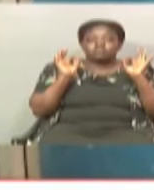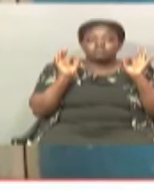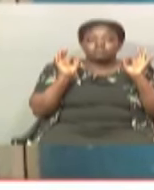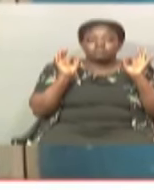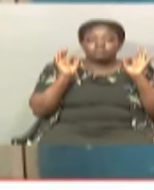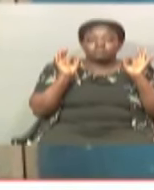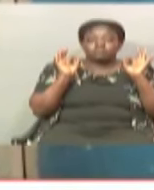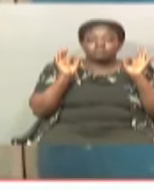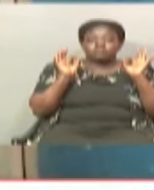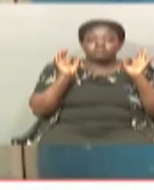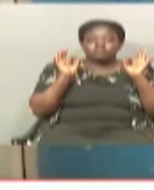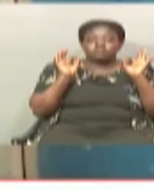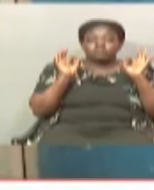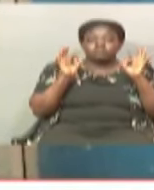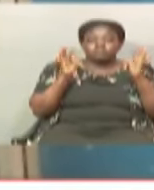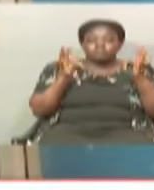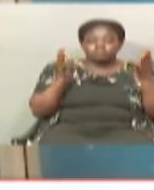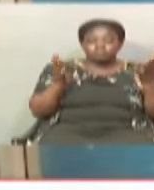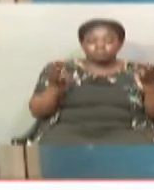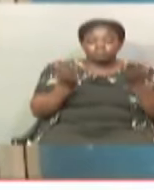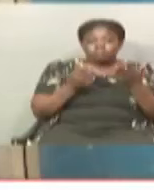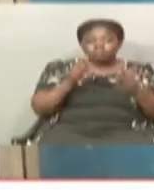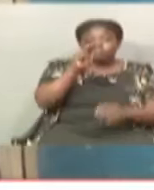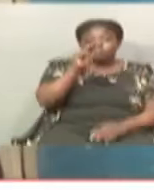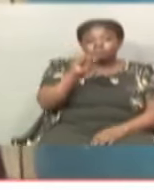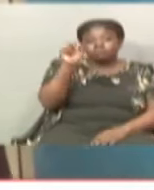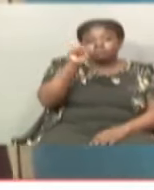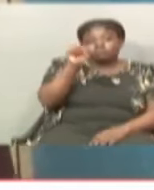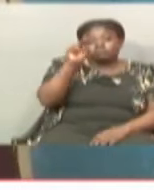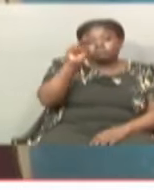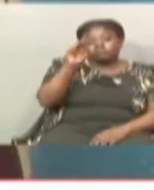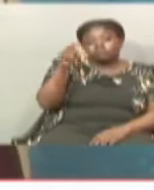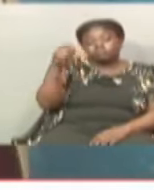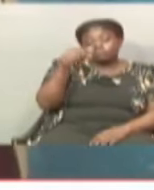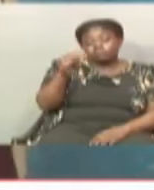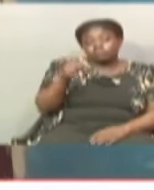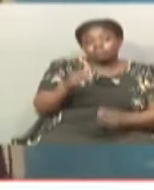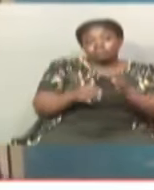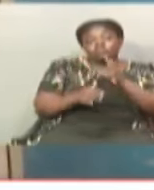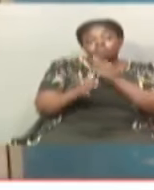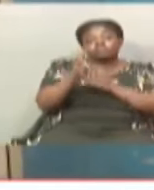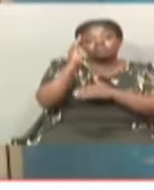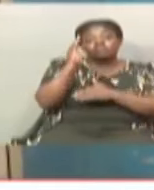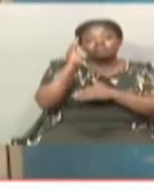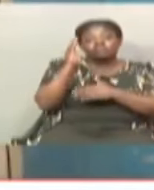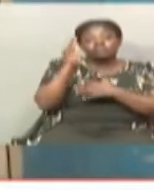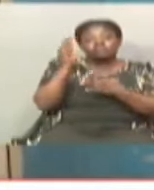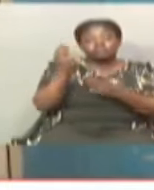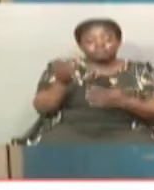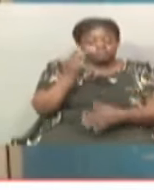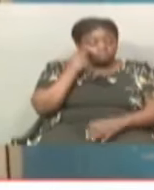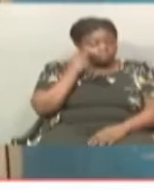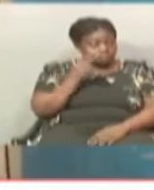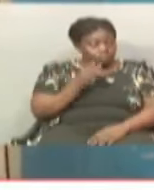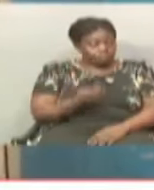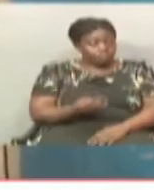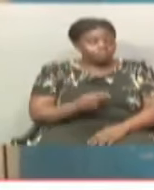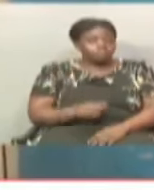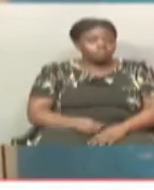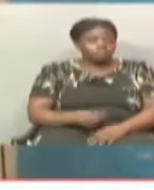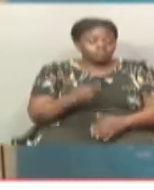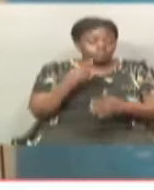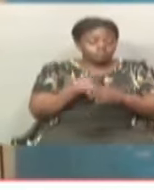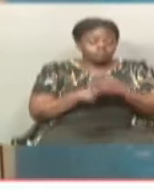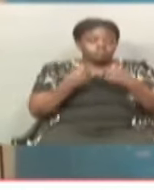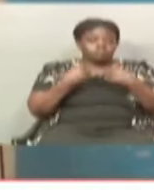ewa nsuubuga Katonda ye akulaba